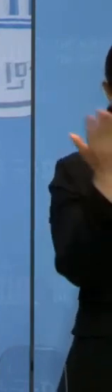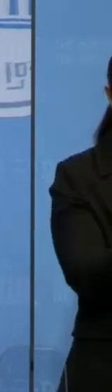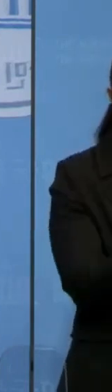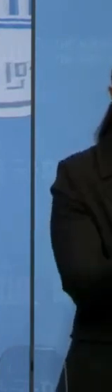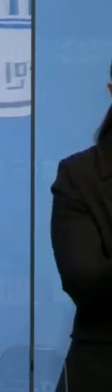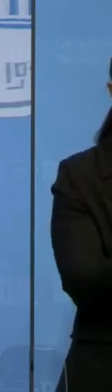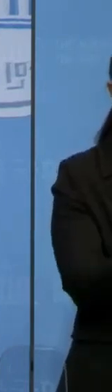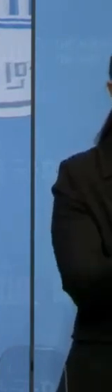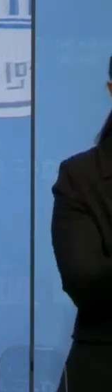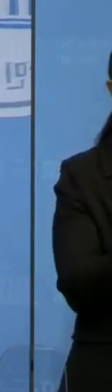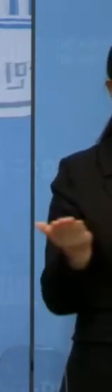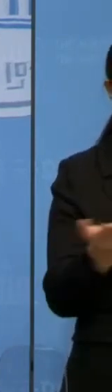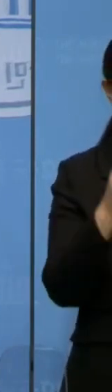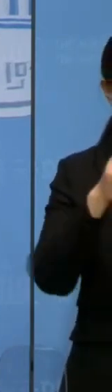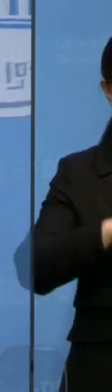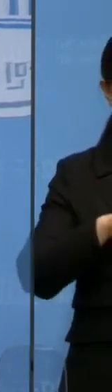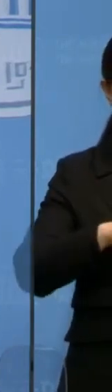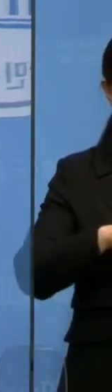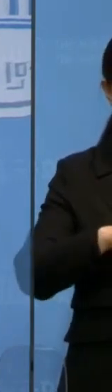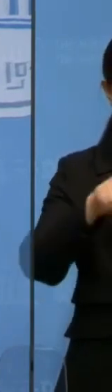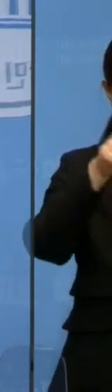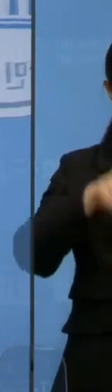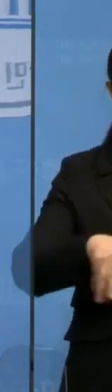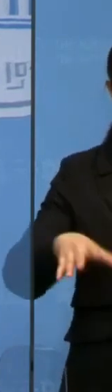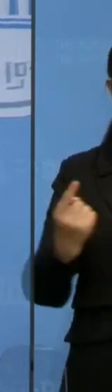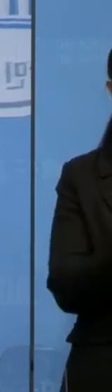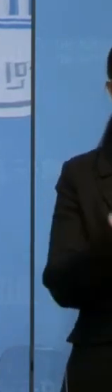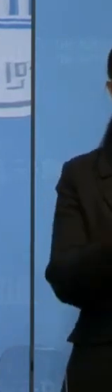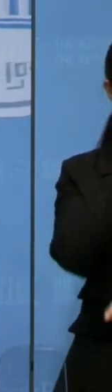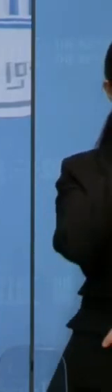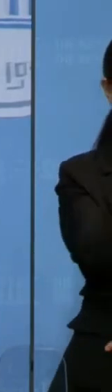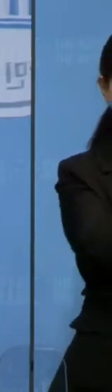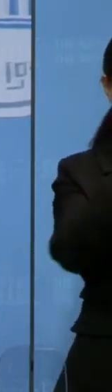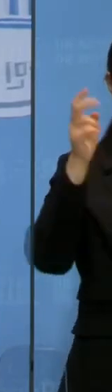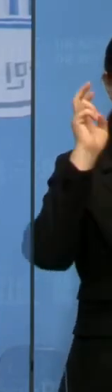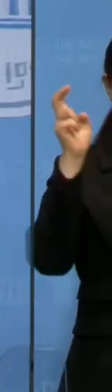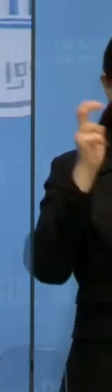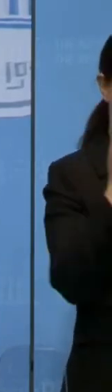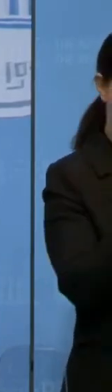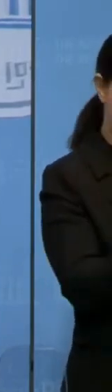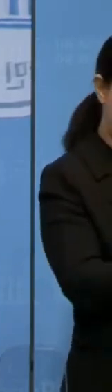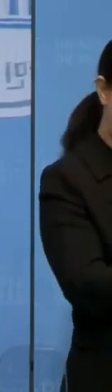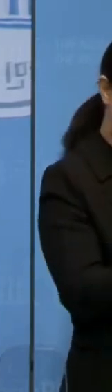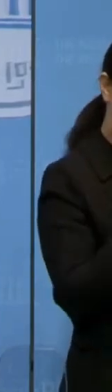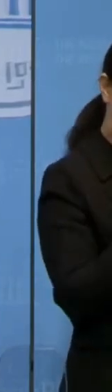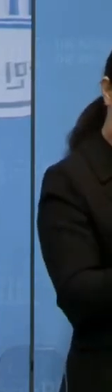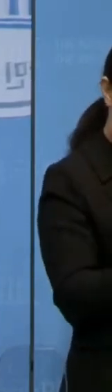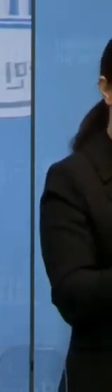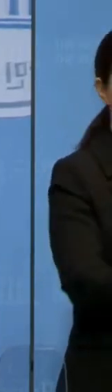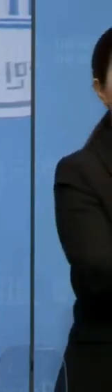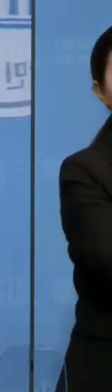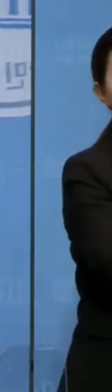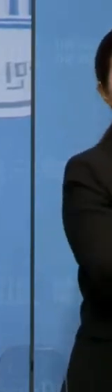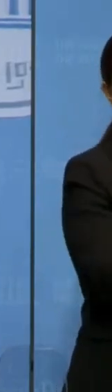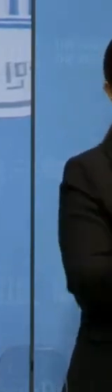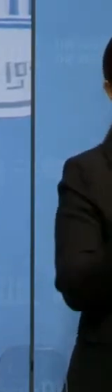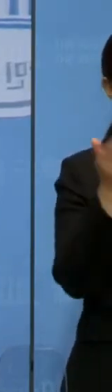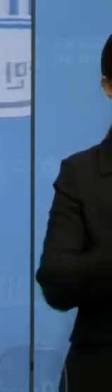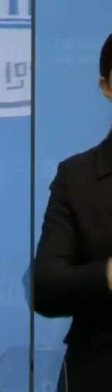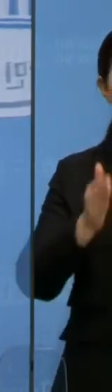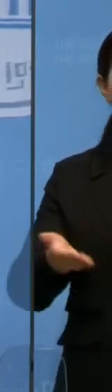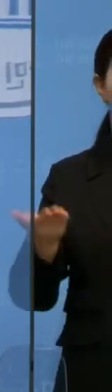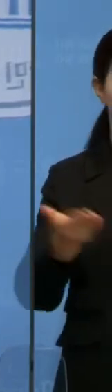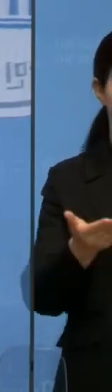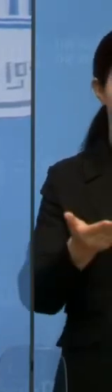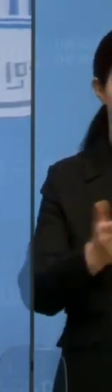재편하고 대격 공격과 춤 소기업 정규직과 비정규직 깐 노동시장 양극화